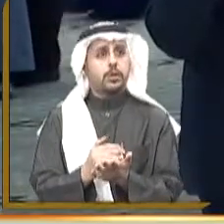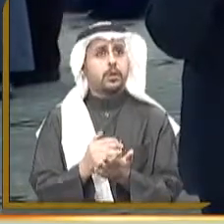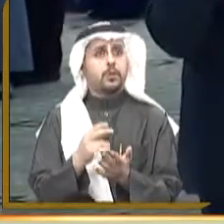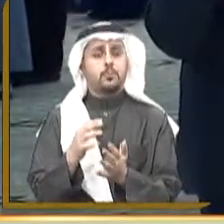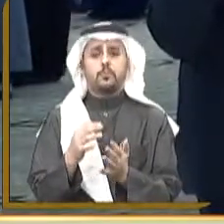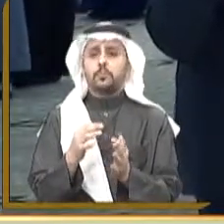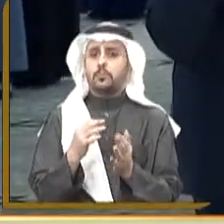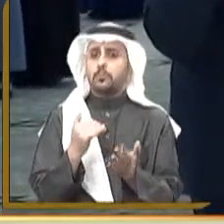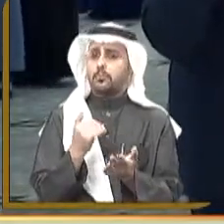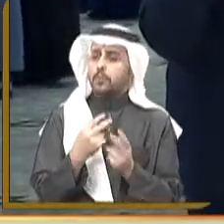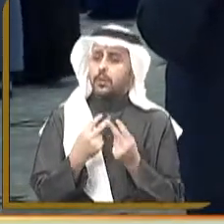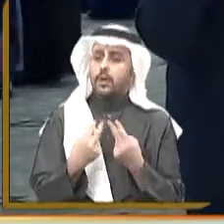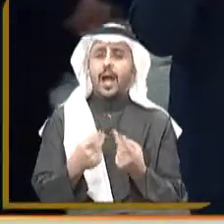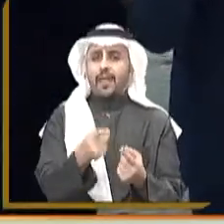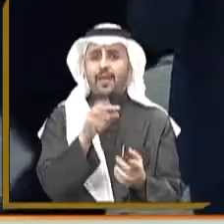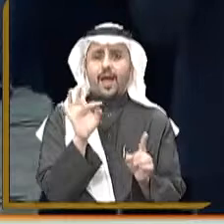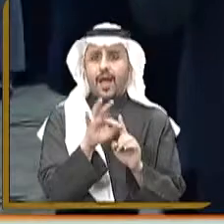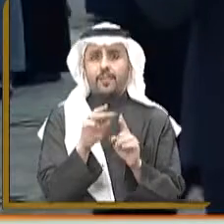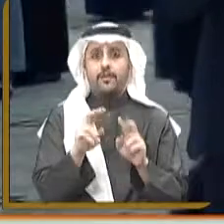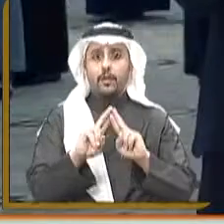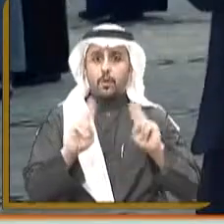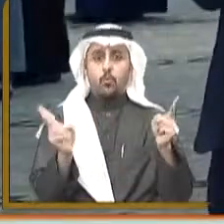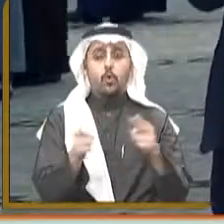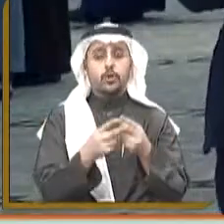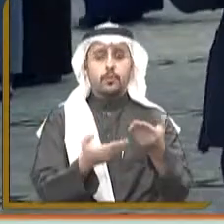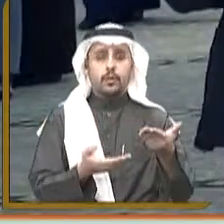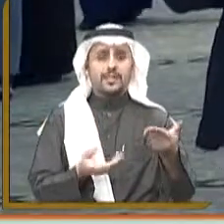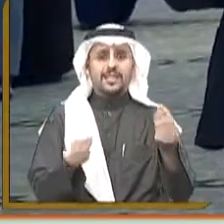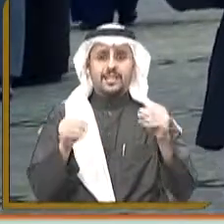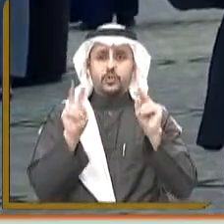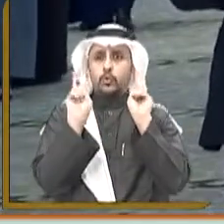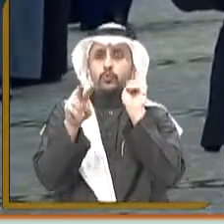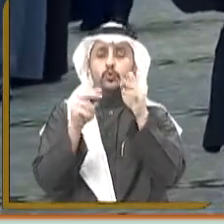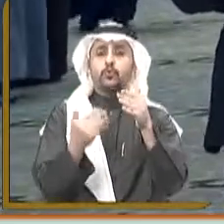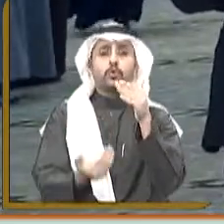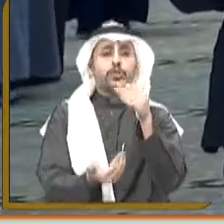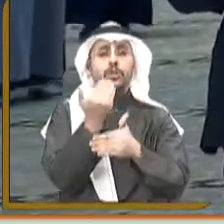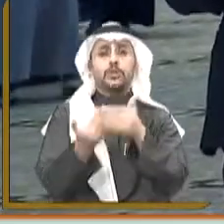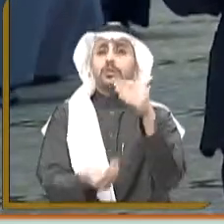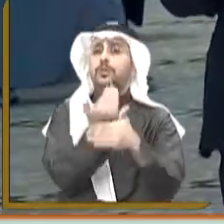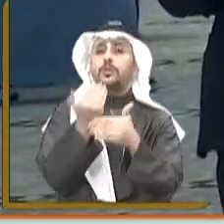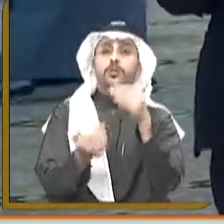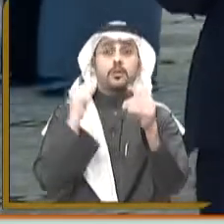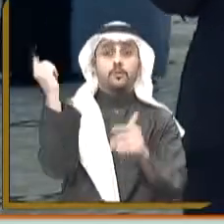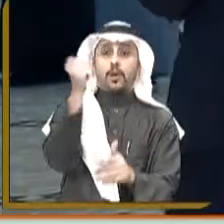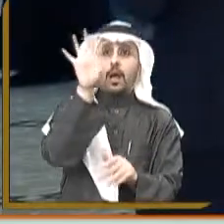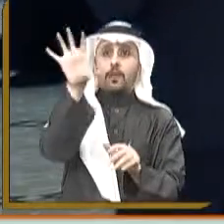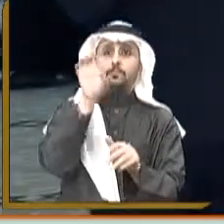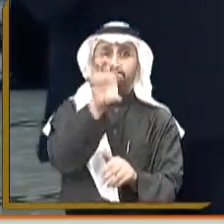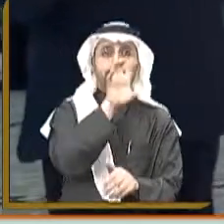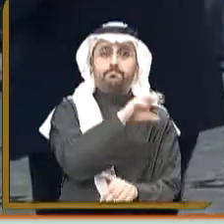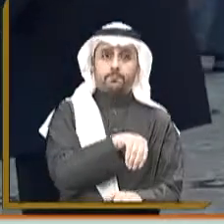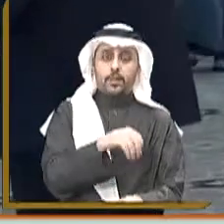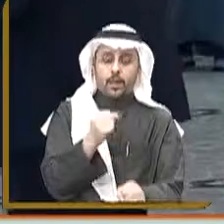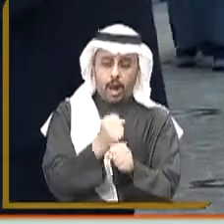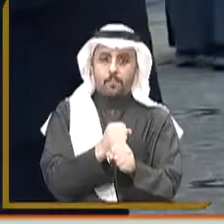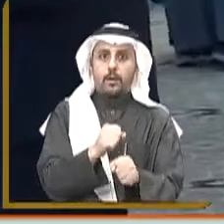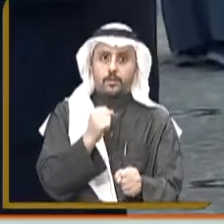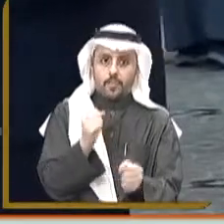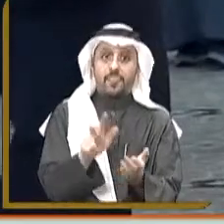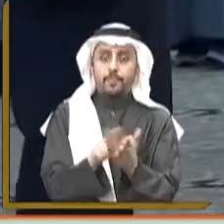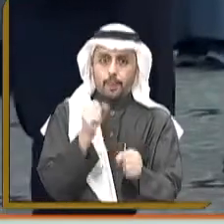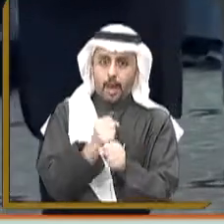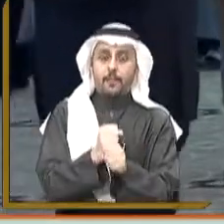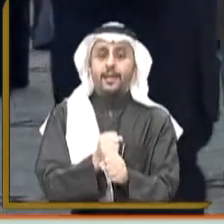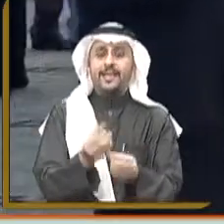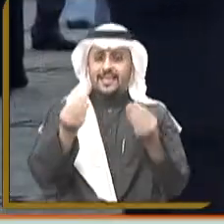لمناقشة أحدث ما توصلت إليه التقنيات في القطاع وأهم الفرص والتحديات. وللحديث